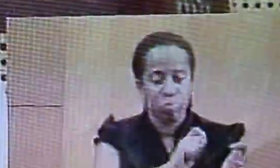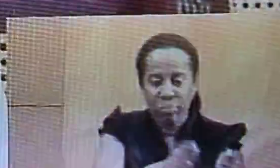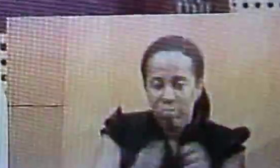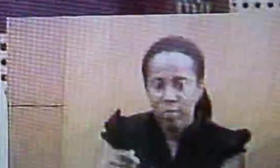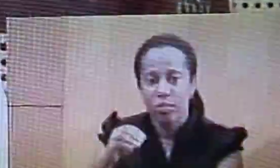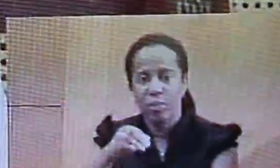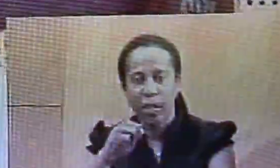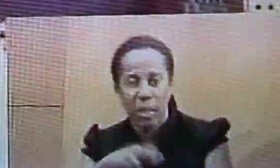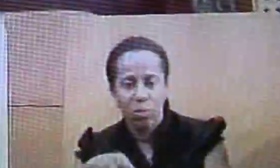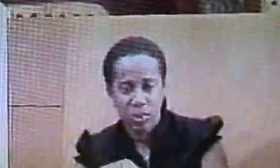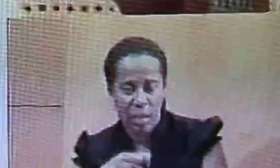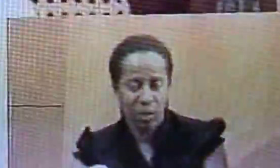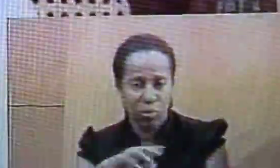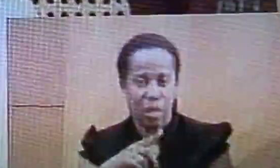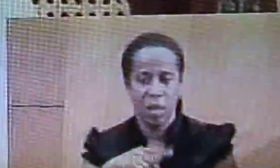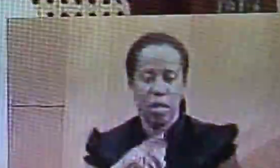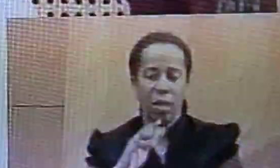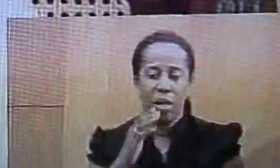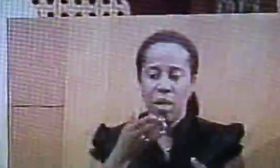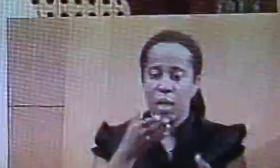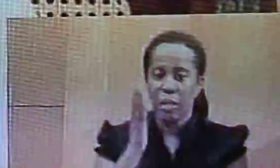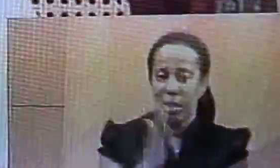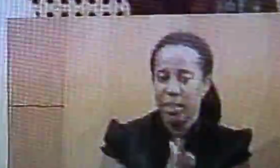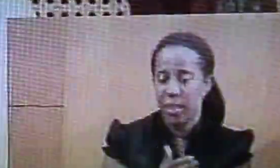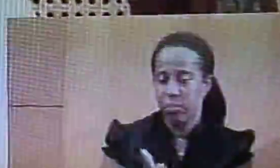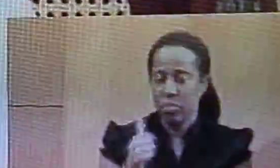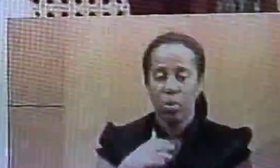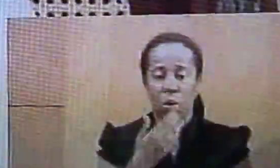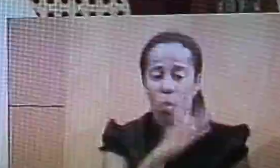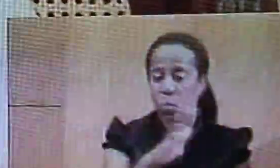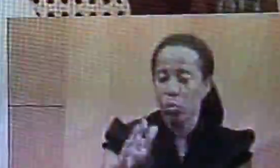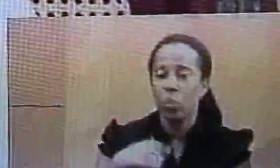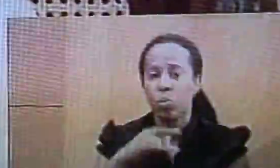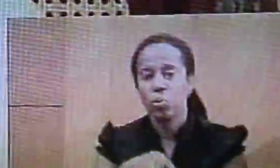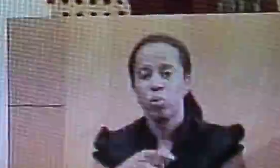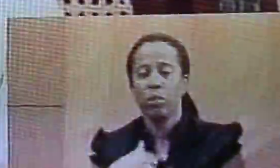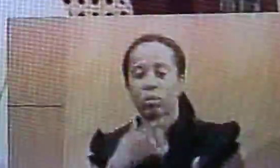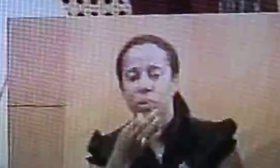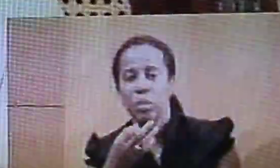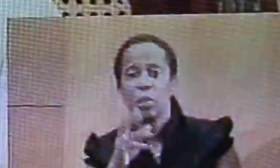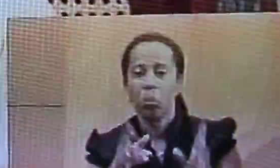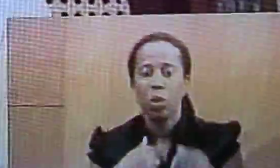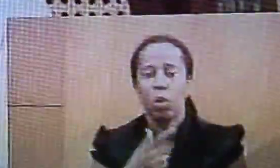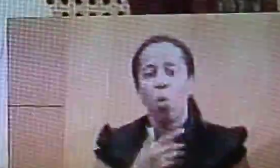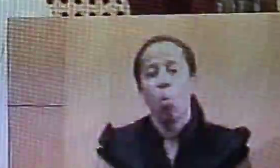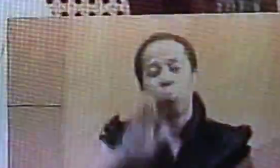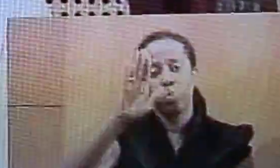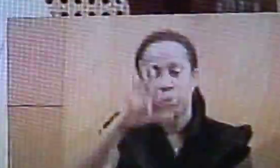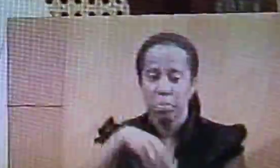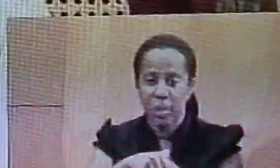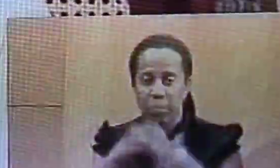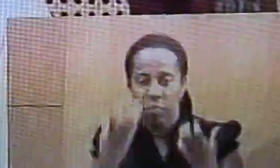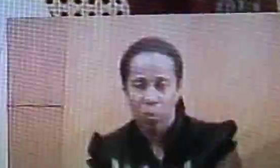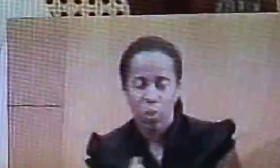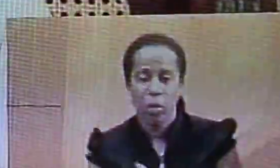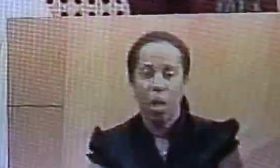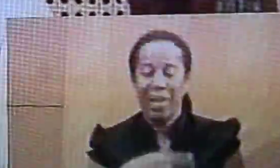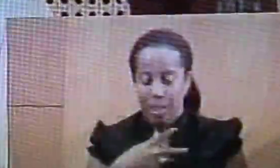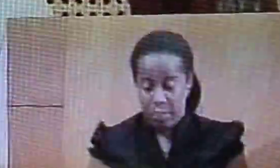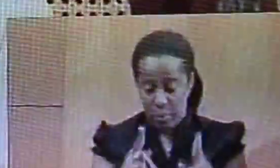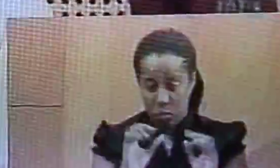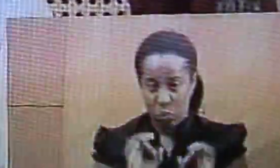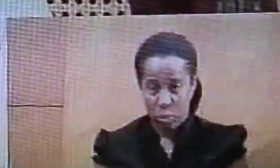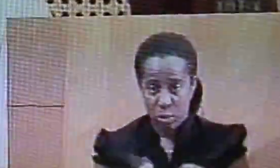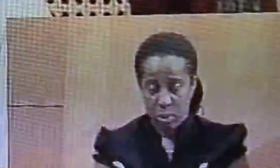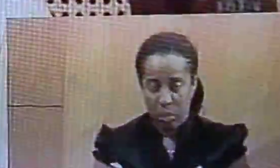d'office, et puis il y en a d'autres qui se sont dit, bon écoutez, on va s'y mettre. Mais c'était la période où